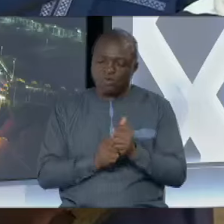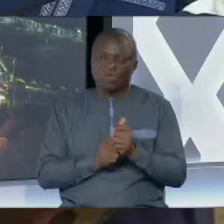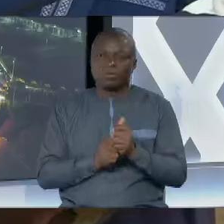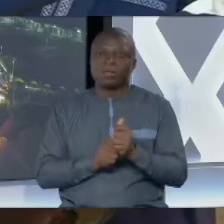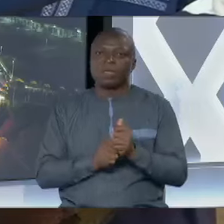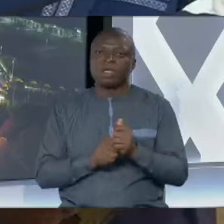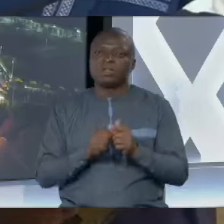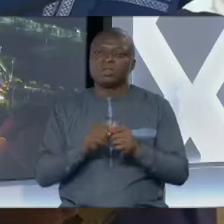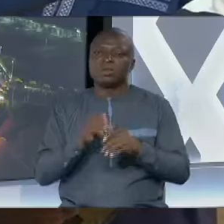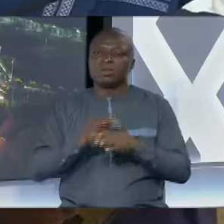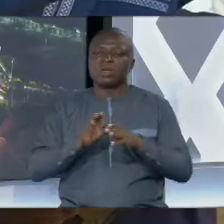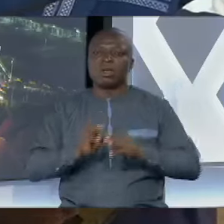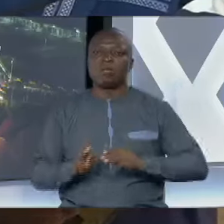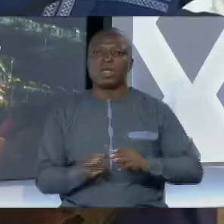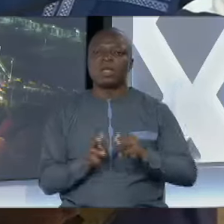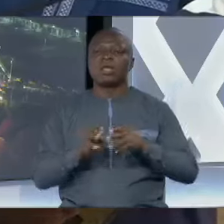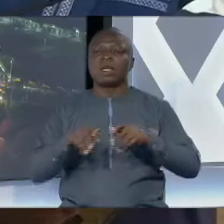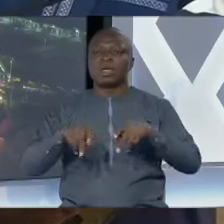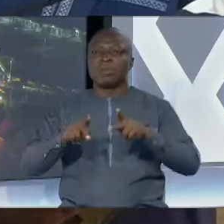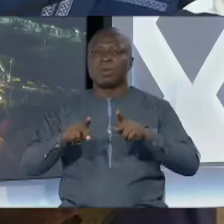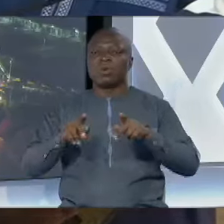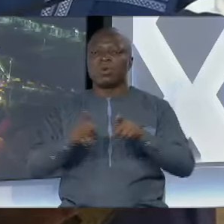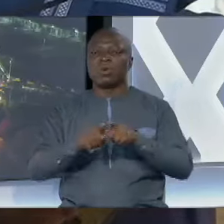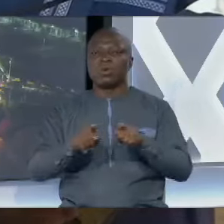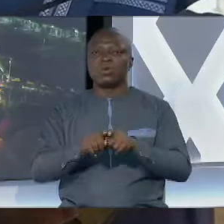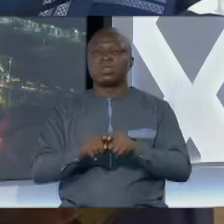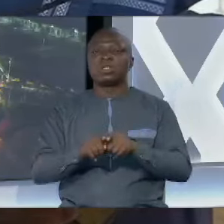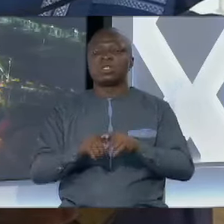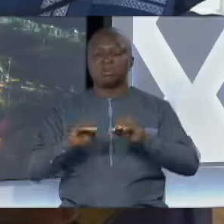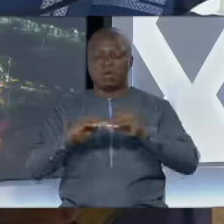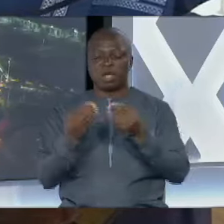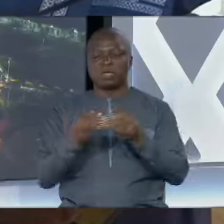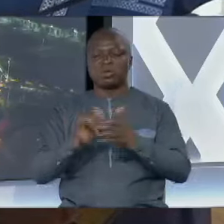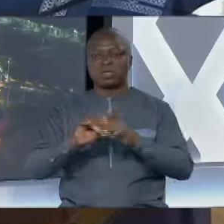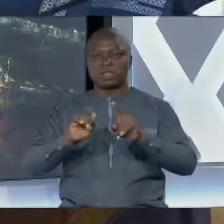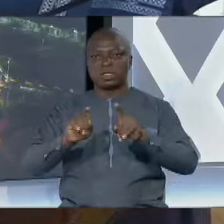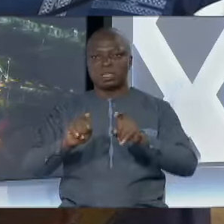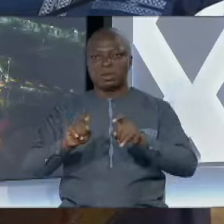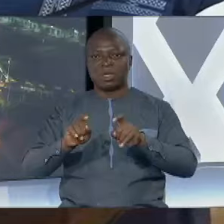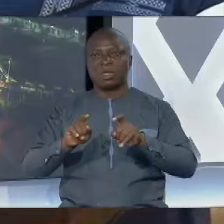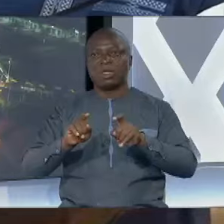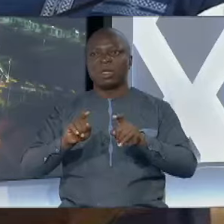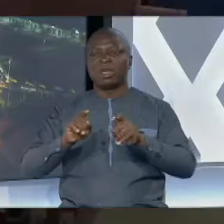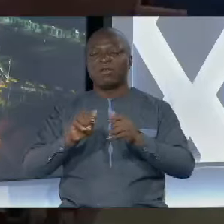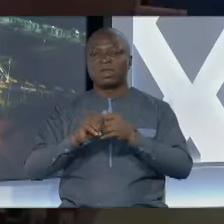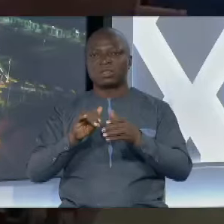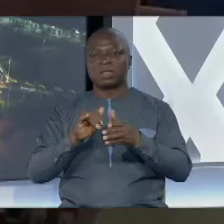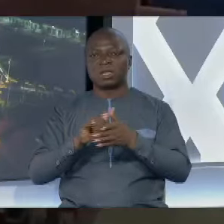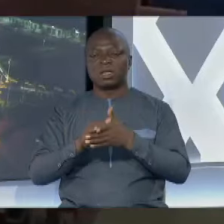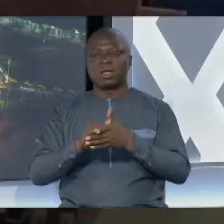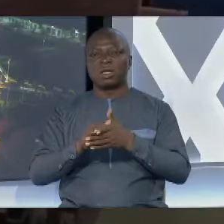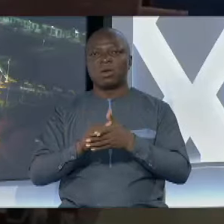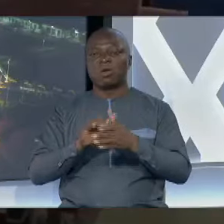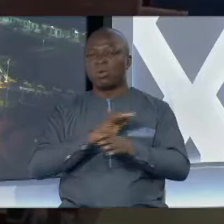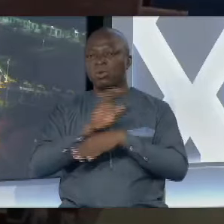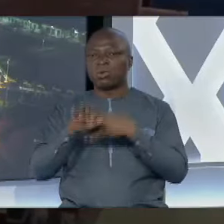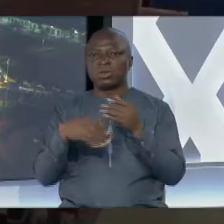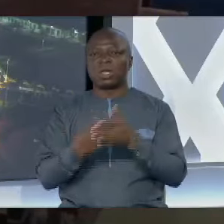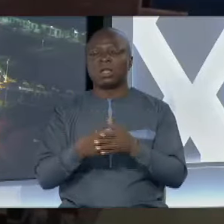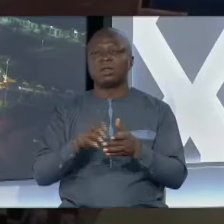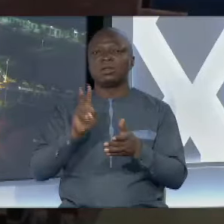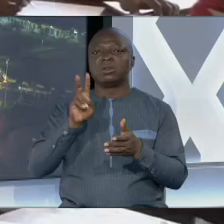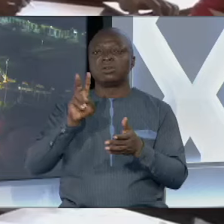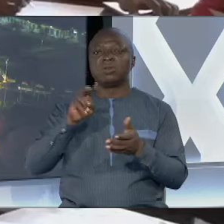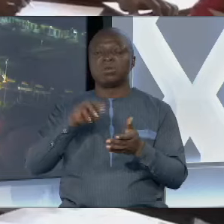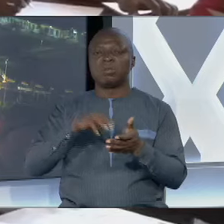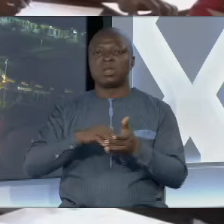moyens qui nous permettent aujourd'hui d'organiser cet examen avec succès. Au total, 2046